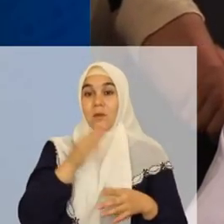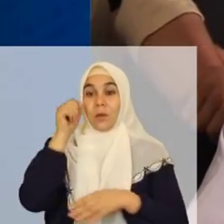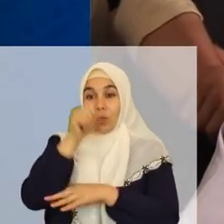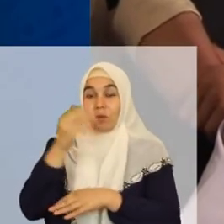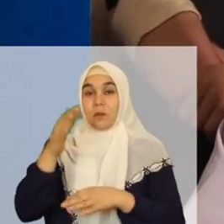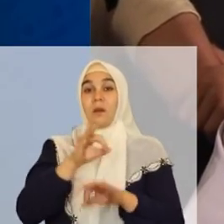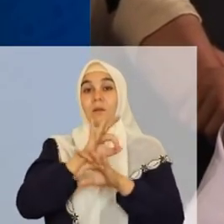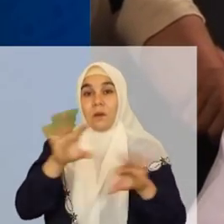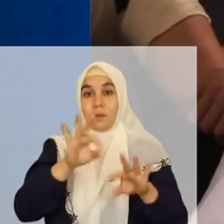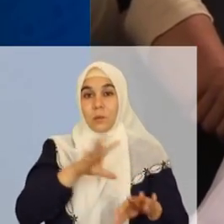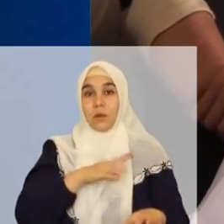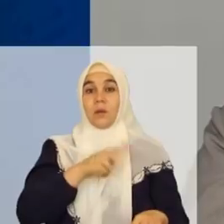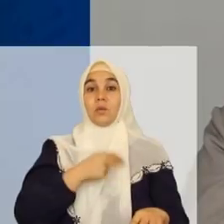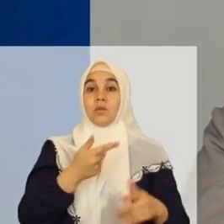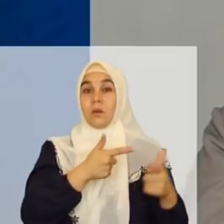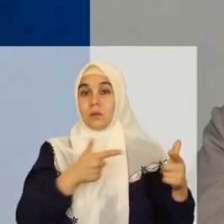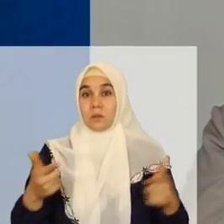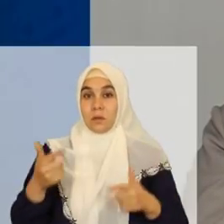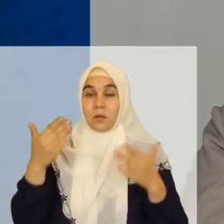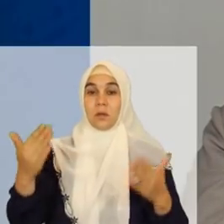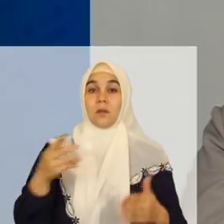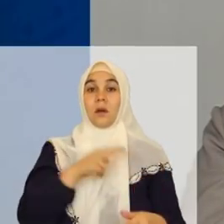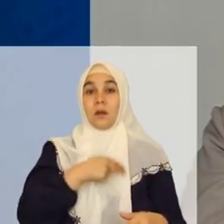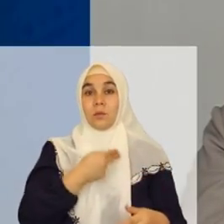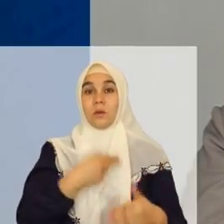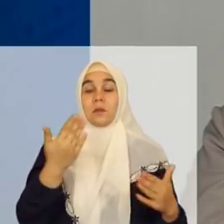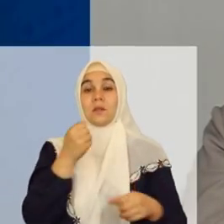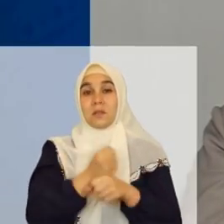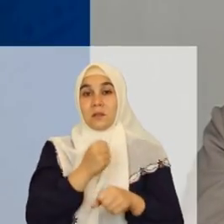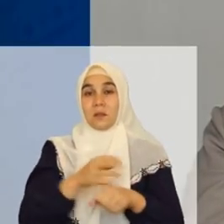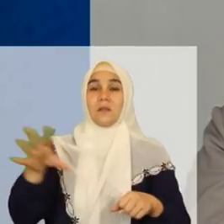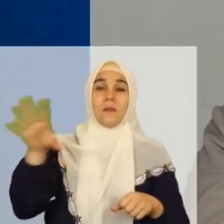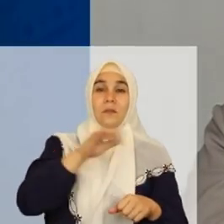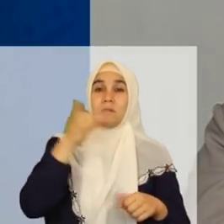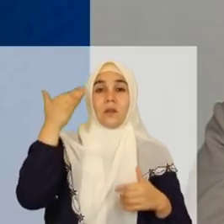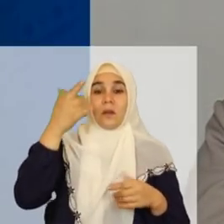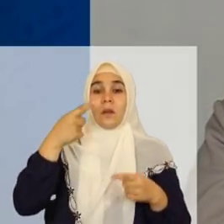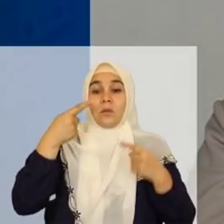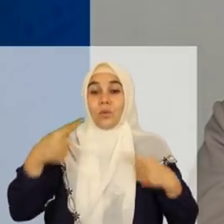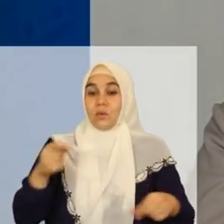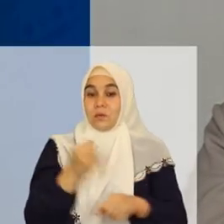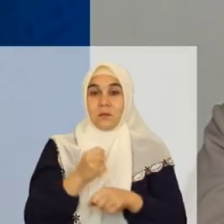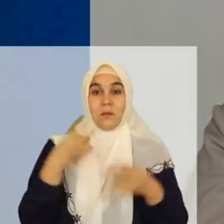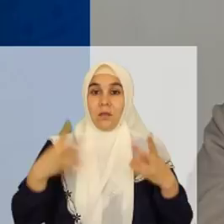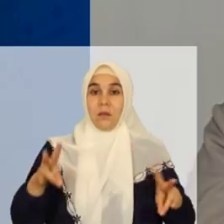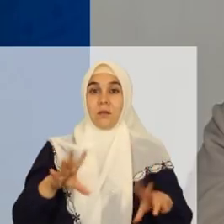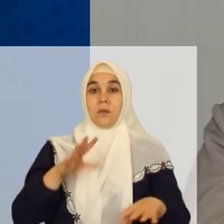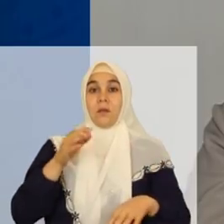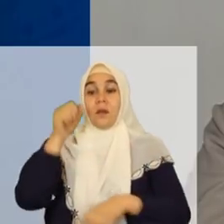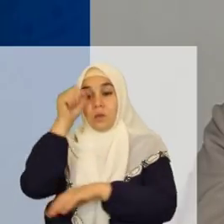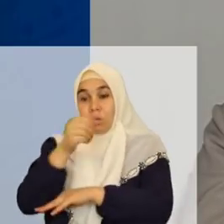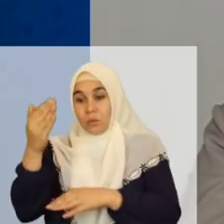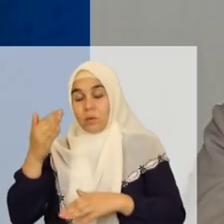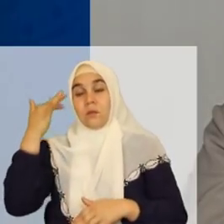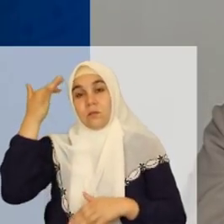qildik. Qalb hozirligi degani qalbda qilayotgan ishdan boshqa narsa bo'lmasligi kerak. Namoz